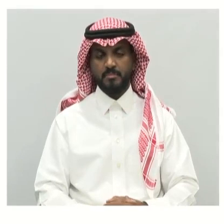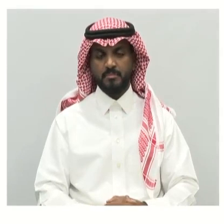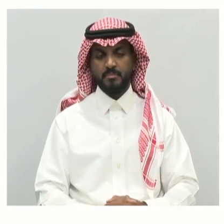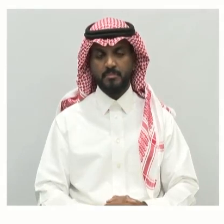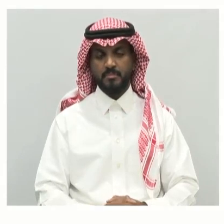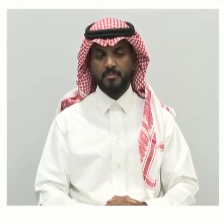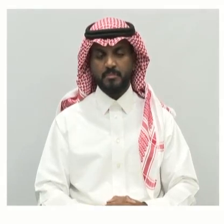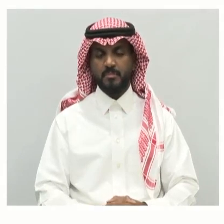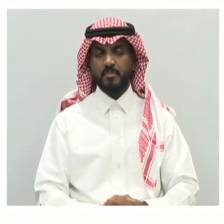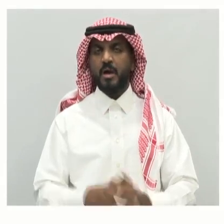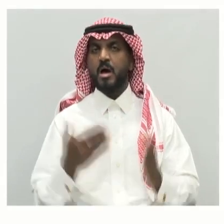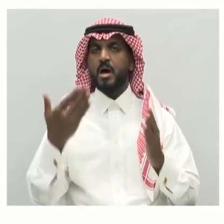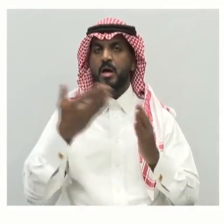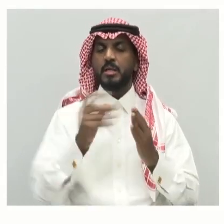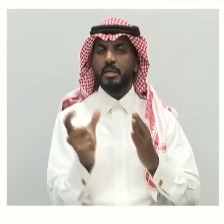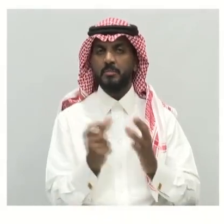الكلمه الاخيره